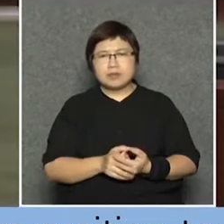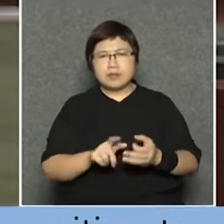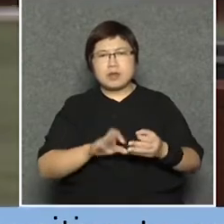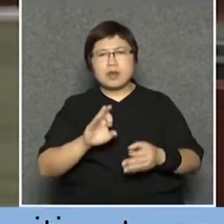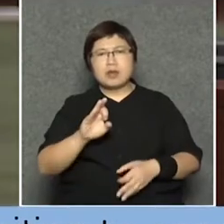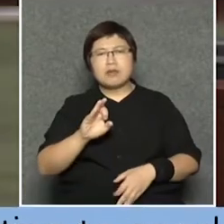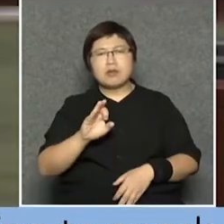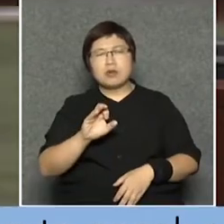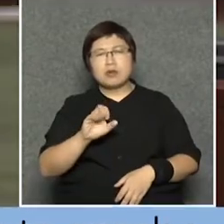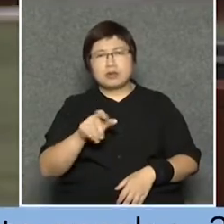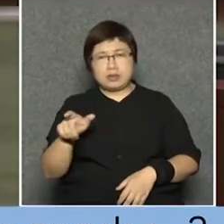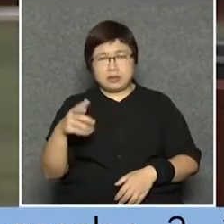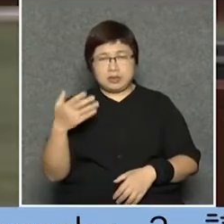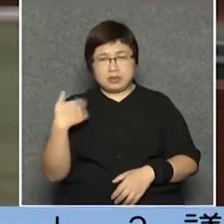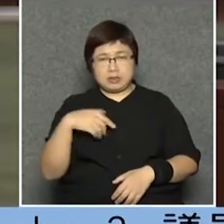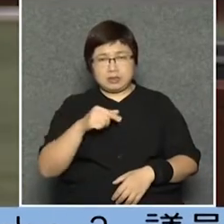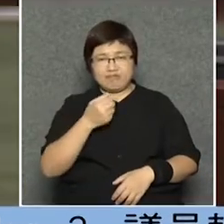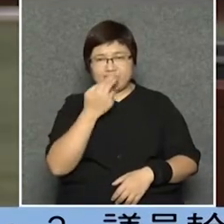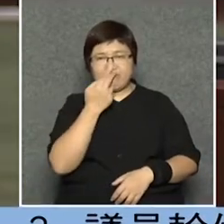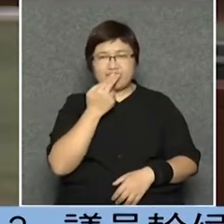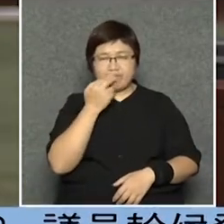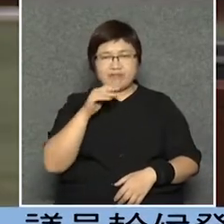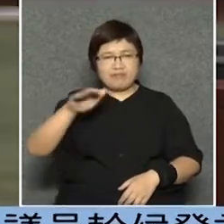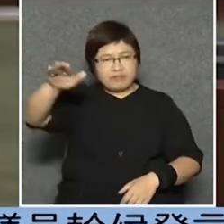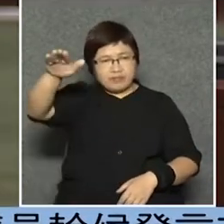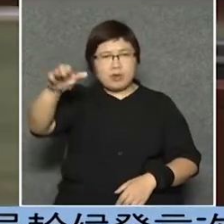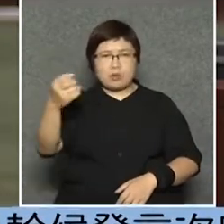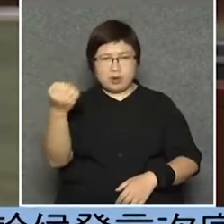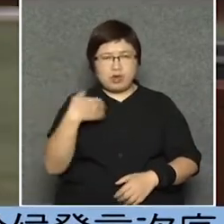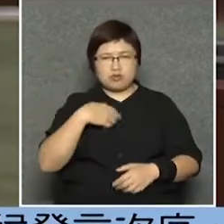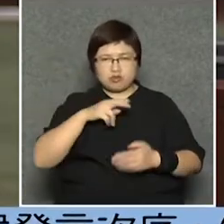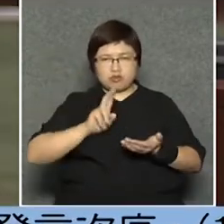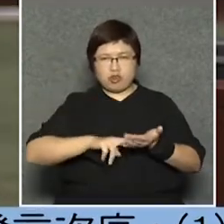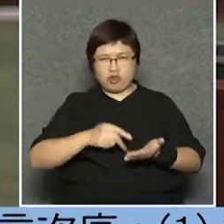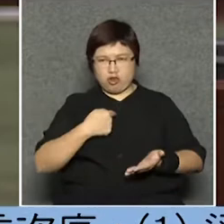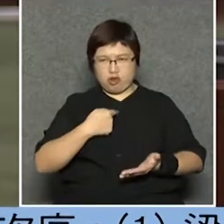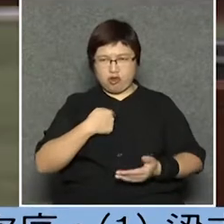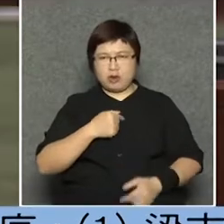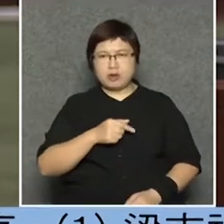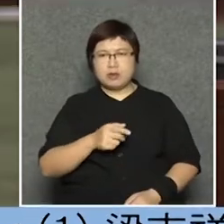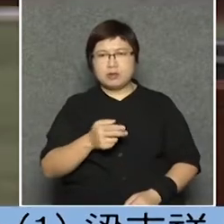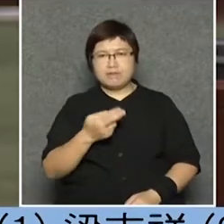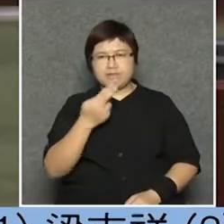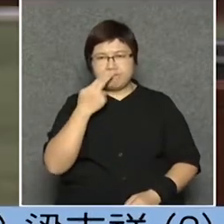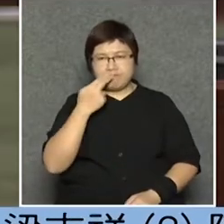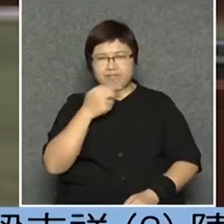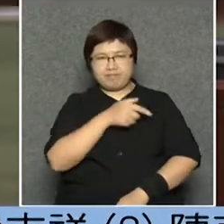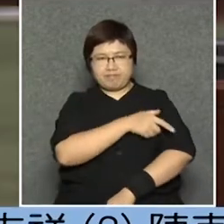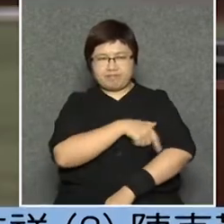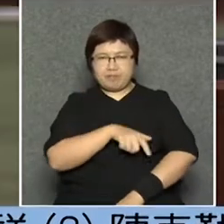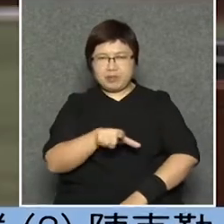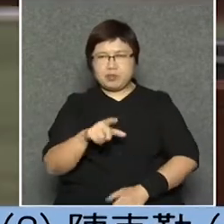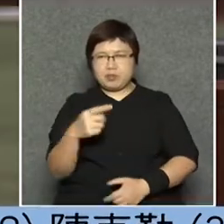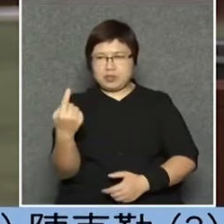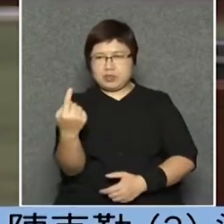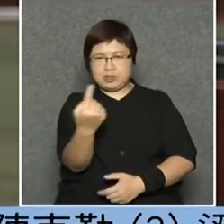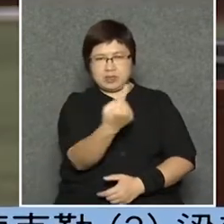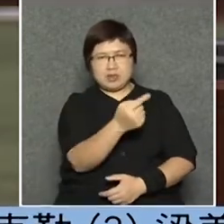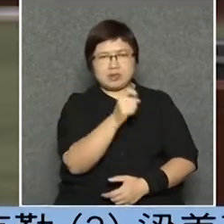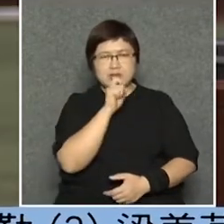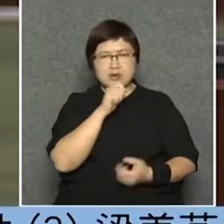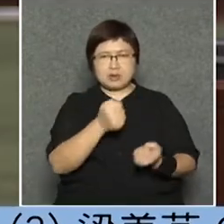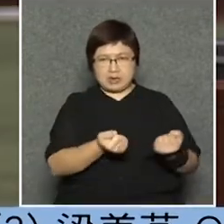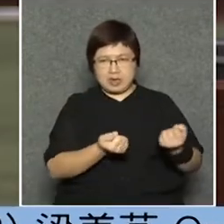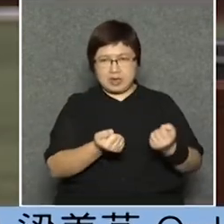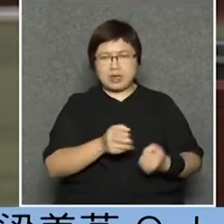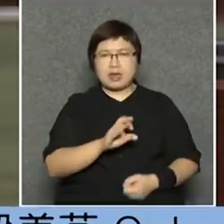是希特拉說的，哎，你信我吧，納粹主義會令到你們每人有部車。這個福特用呢